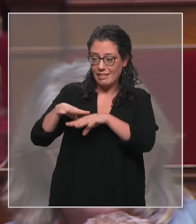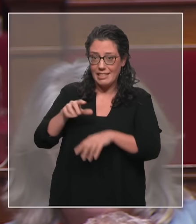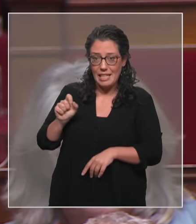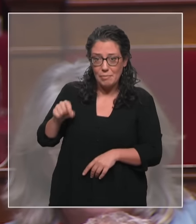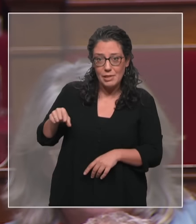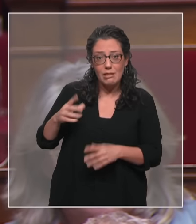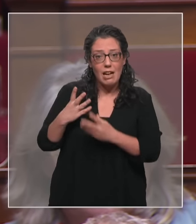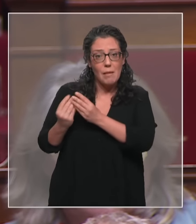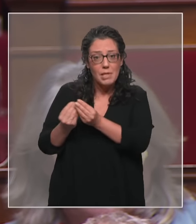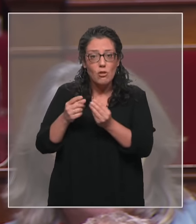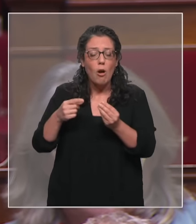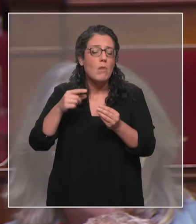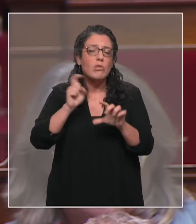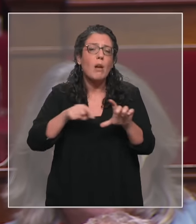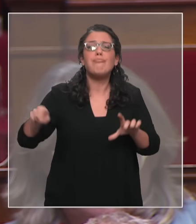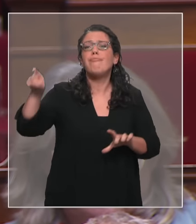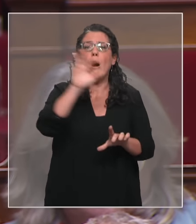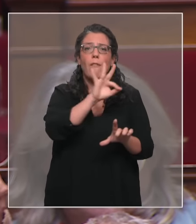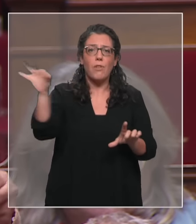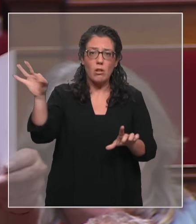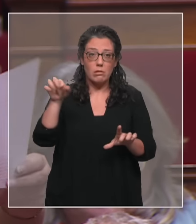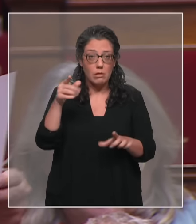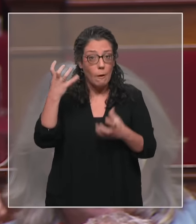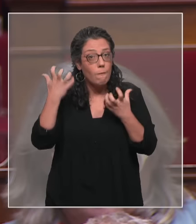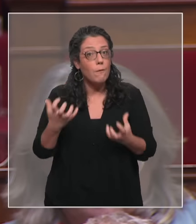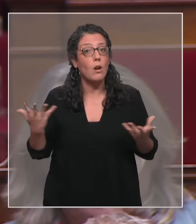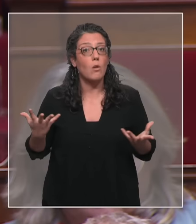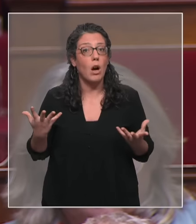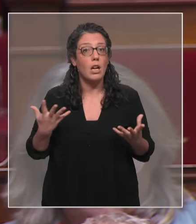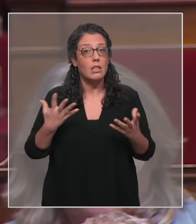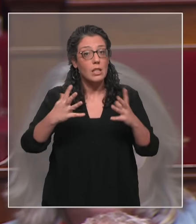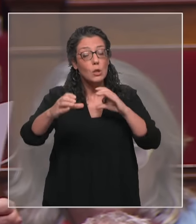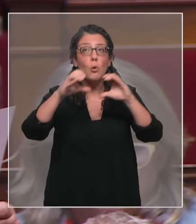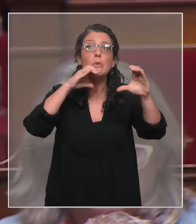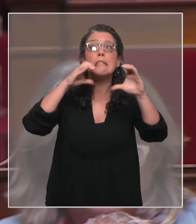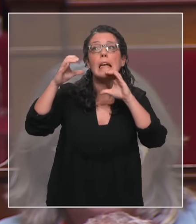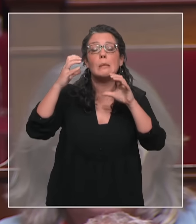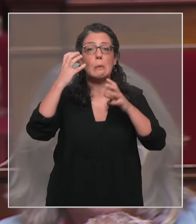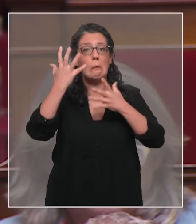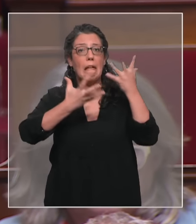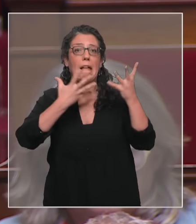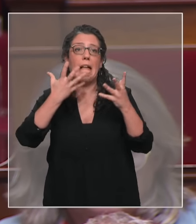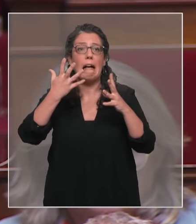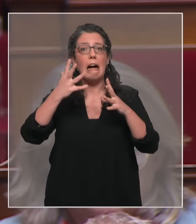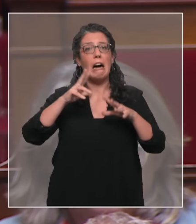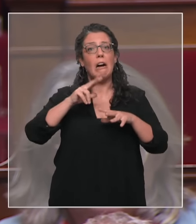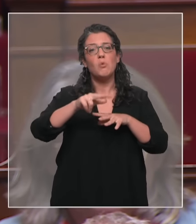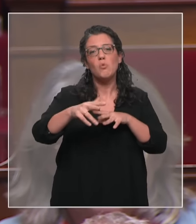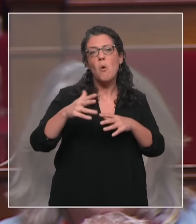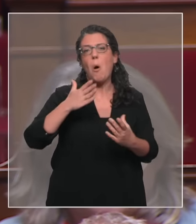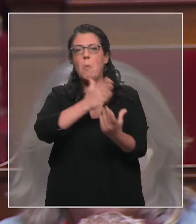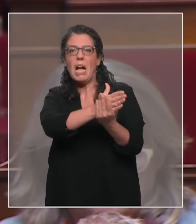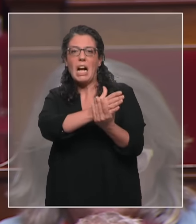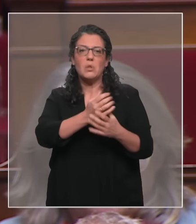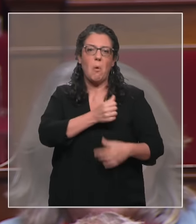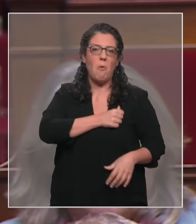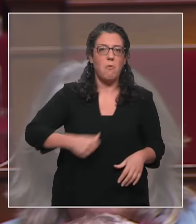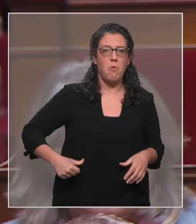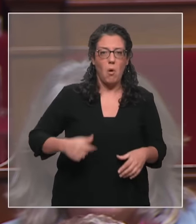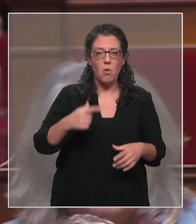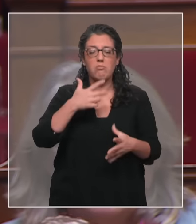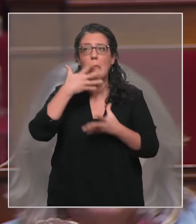d'autres quartiers de Ville de France demandent, ce ne sont pas de la communication, ce ne sont pas des opérations XXL, ce ne sont pas des propos caricaturaux